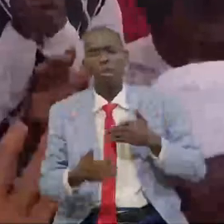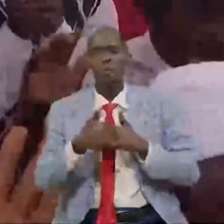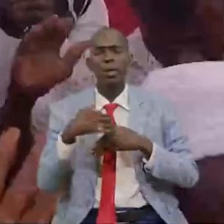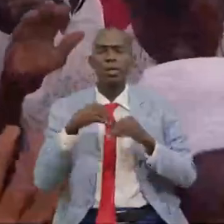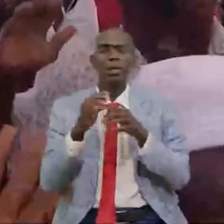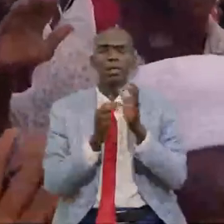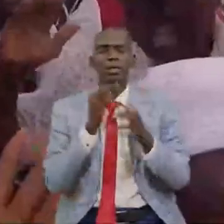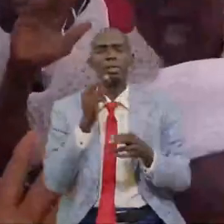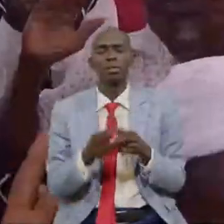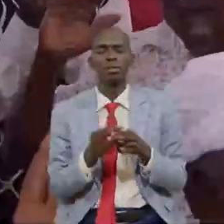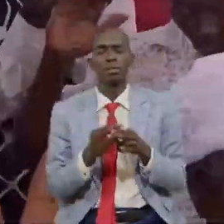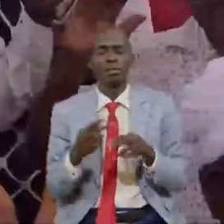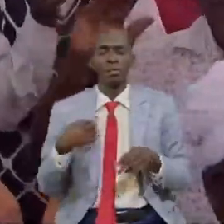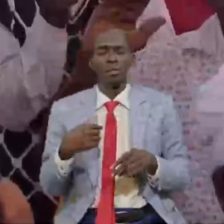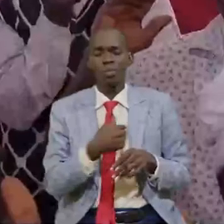derrière.